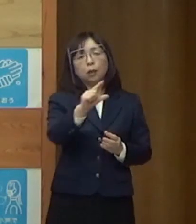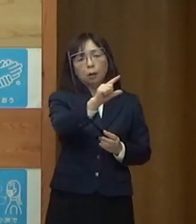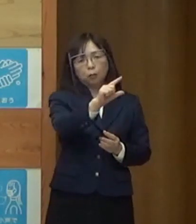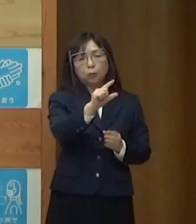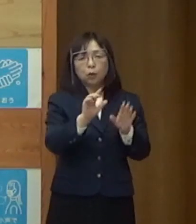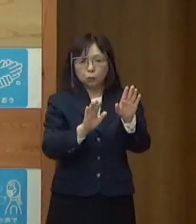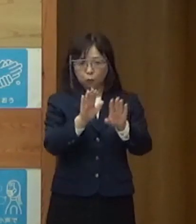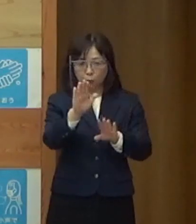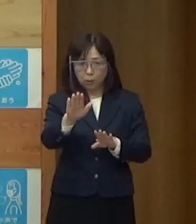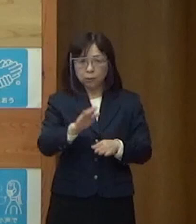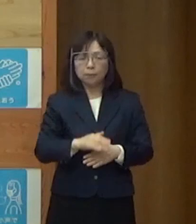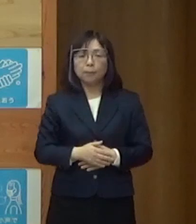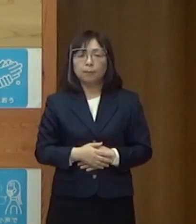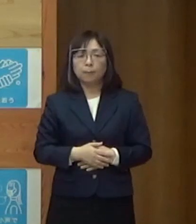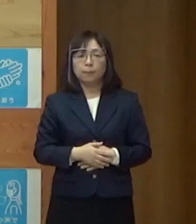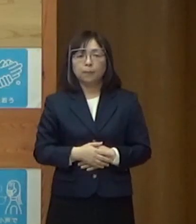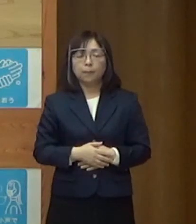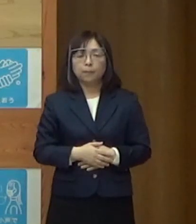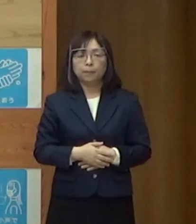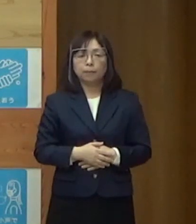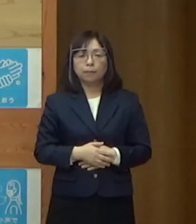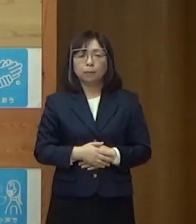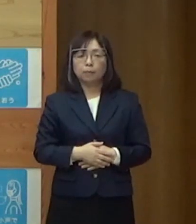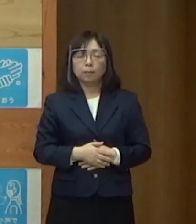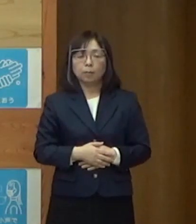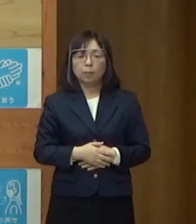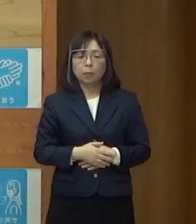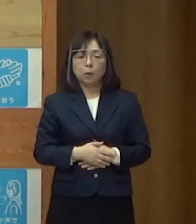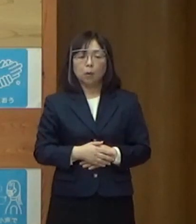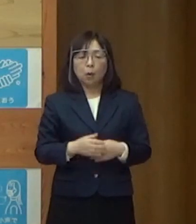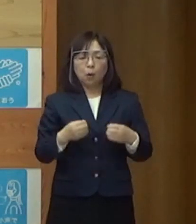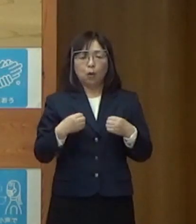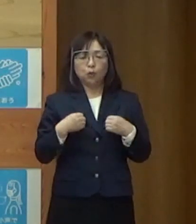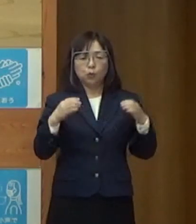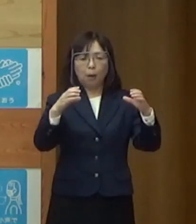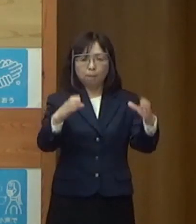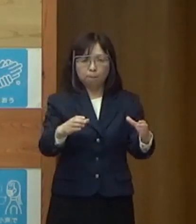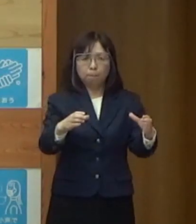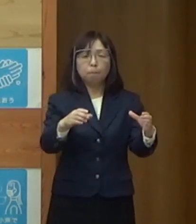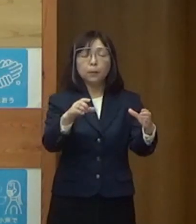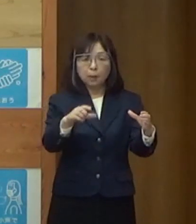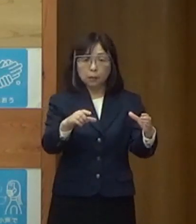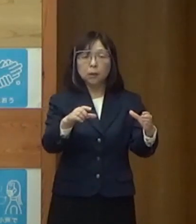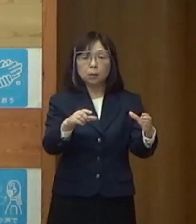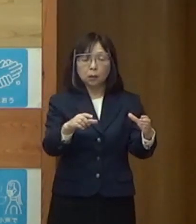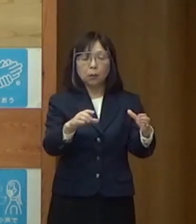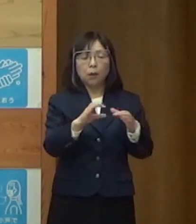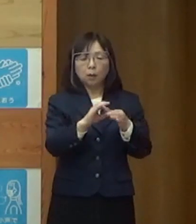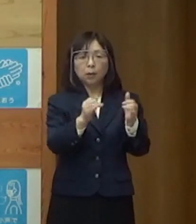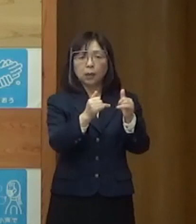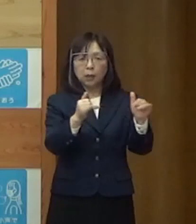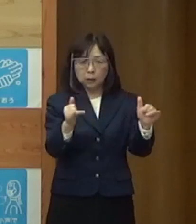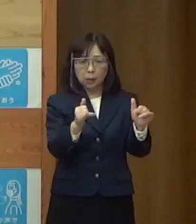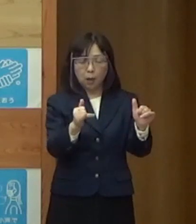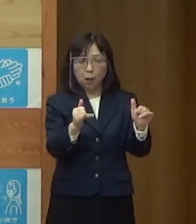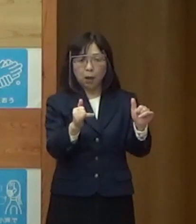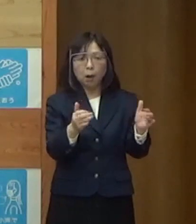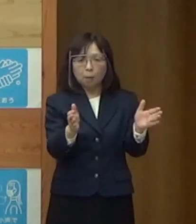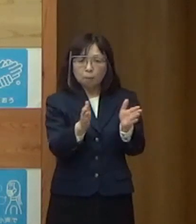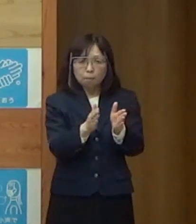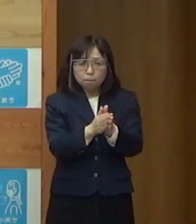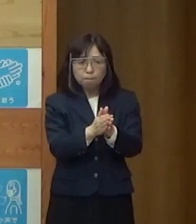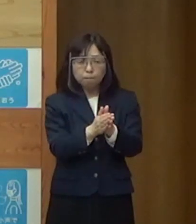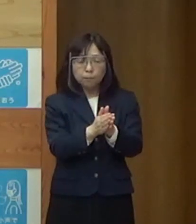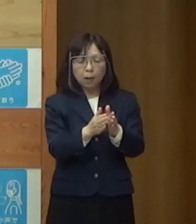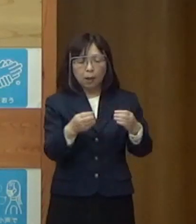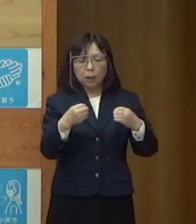ているという状況にあります。こうした集団感染などに対して現在関係者が一丸となって感染